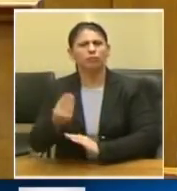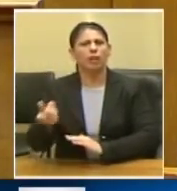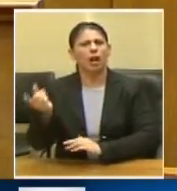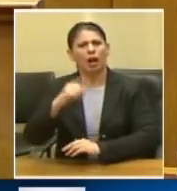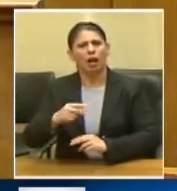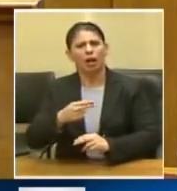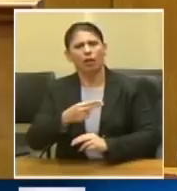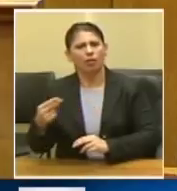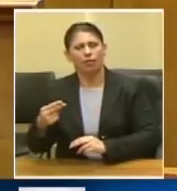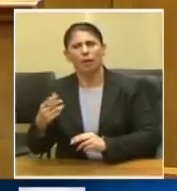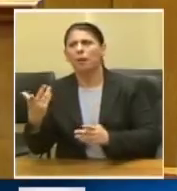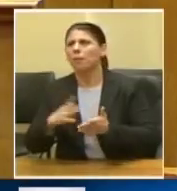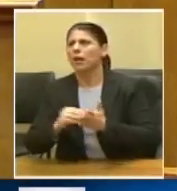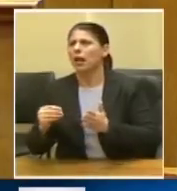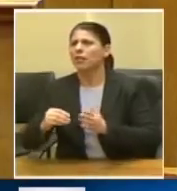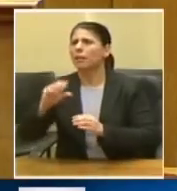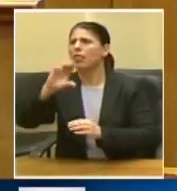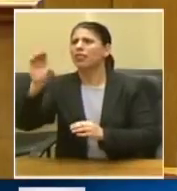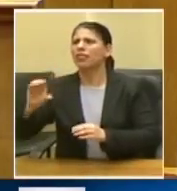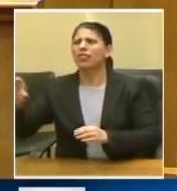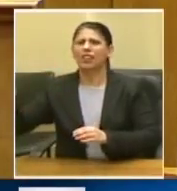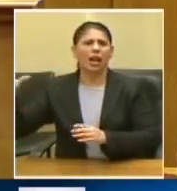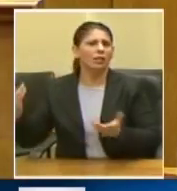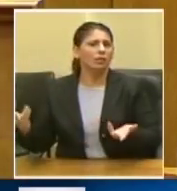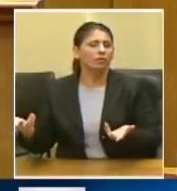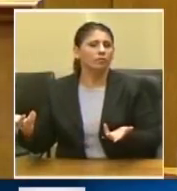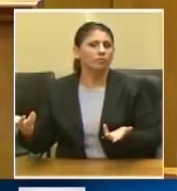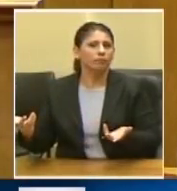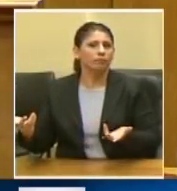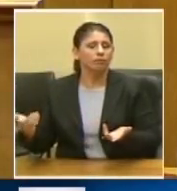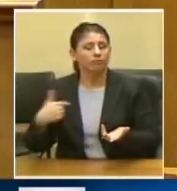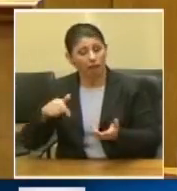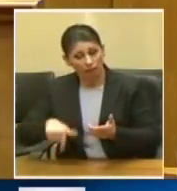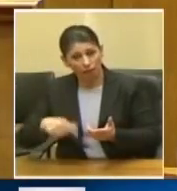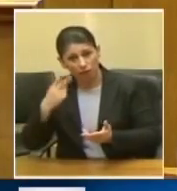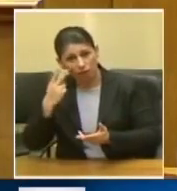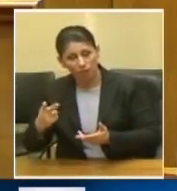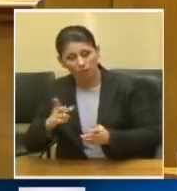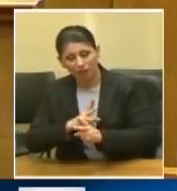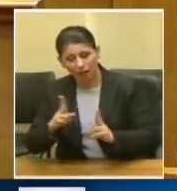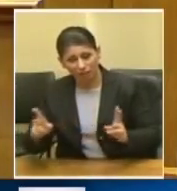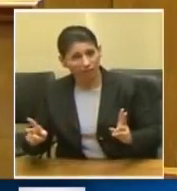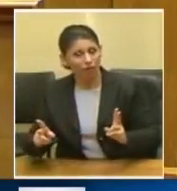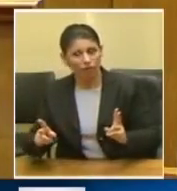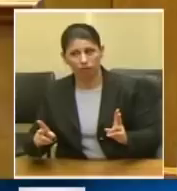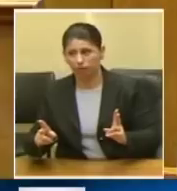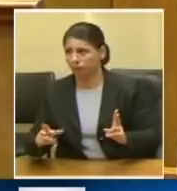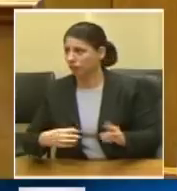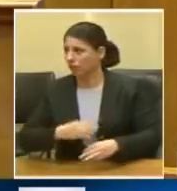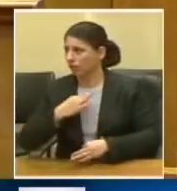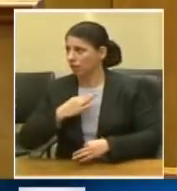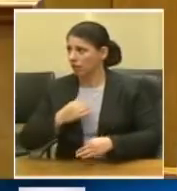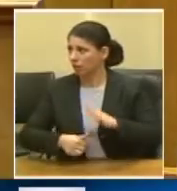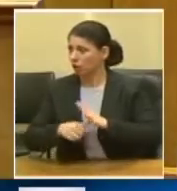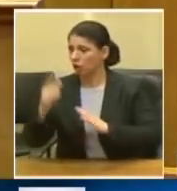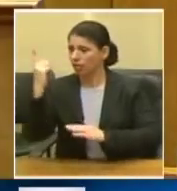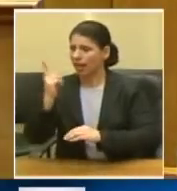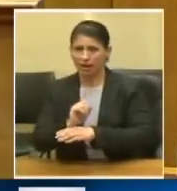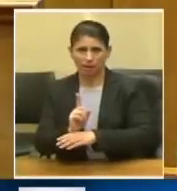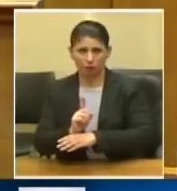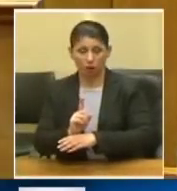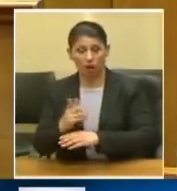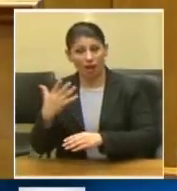της Θράκης. Διότι εδώ βλέπουμε ότι είναι σαφές, έχετε, κύριε Πρόεδρε, σας παρακαλώ ένα λεπτό,